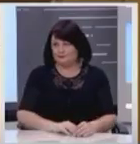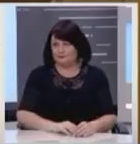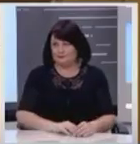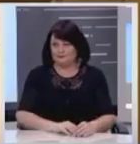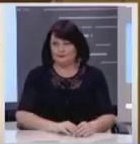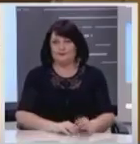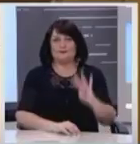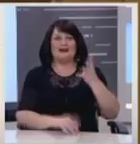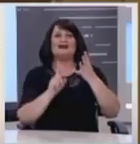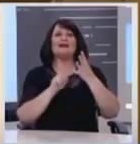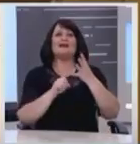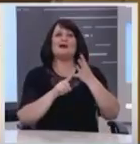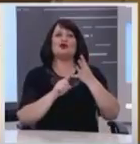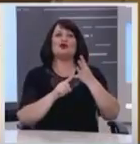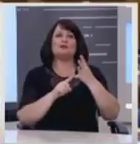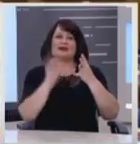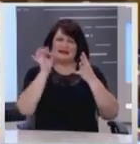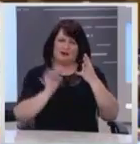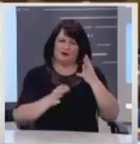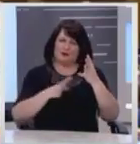Και τέταρτο σημείο,